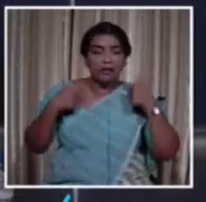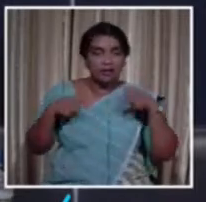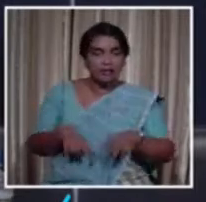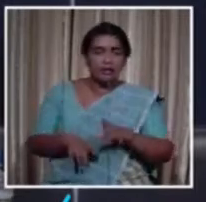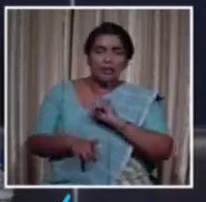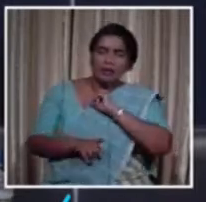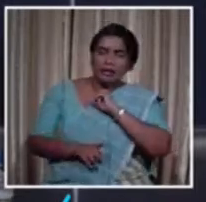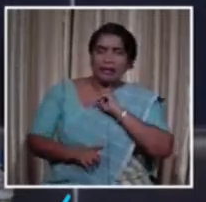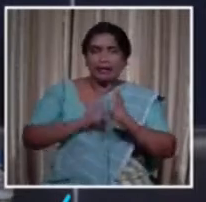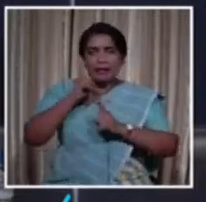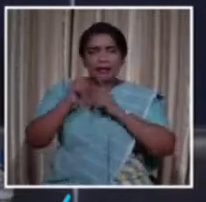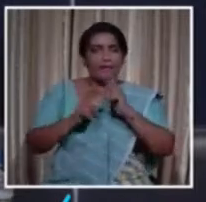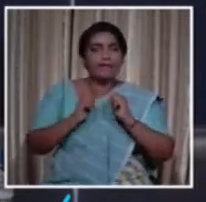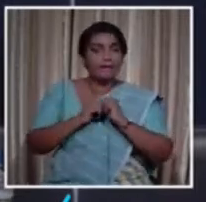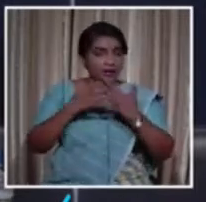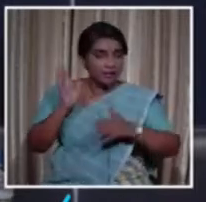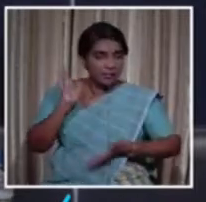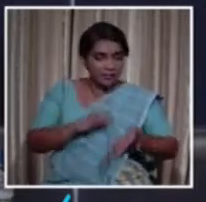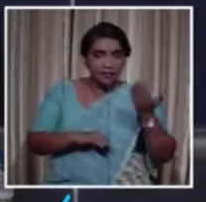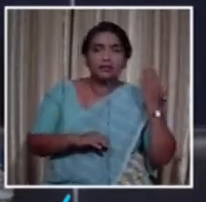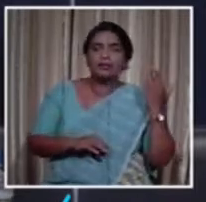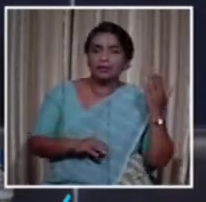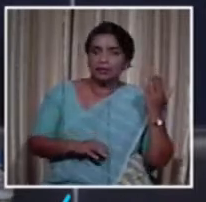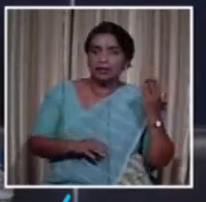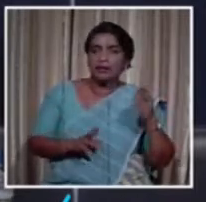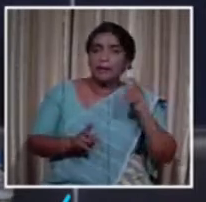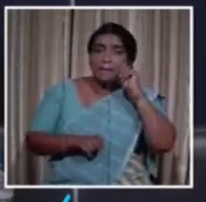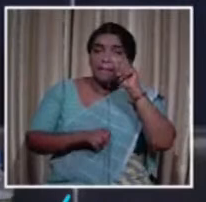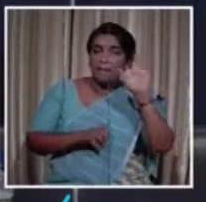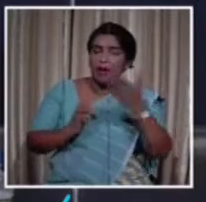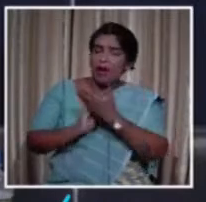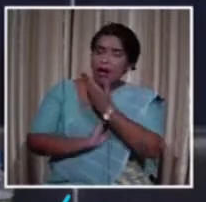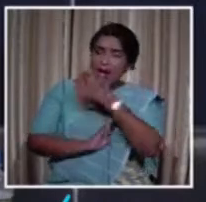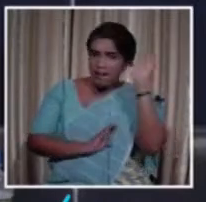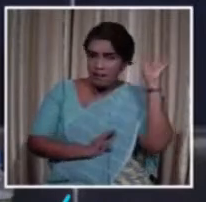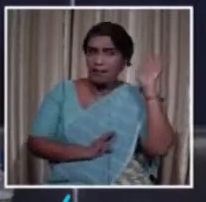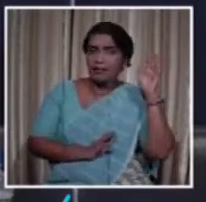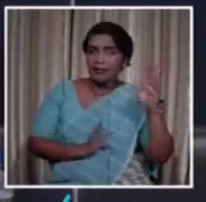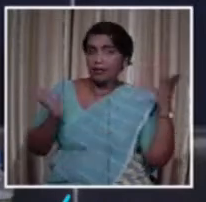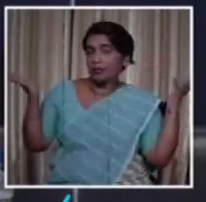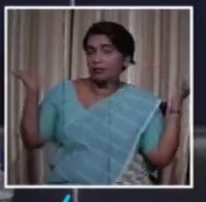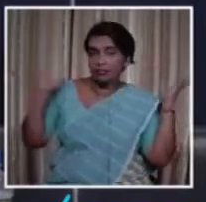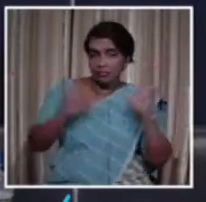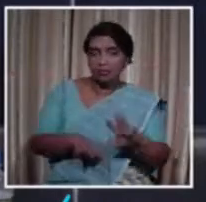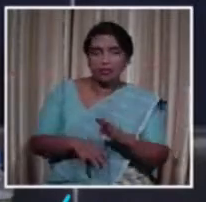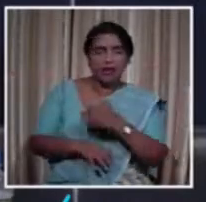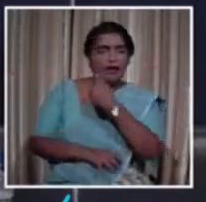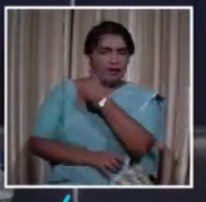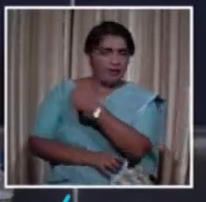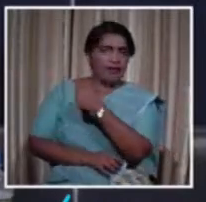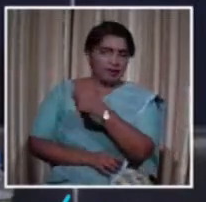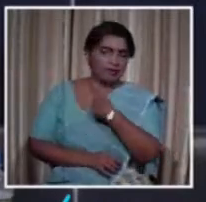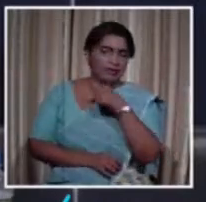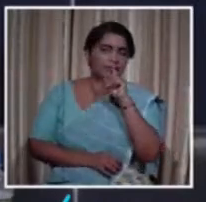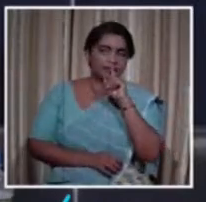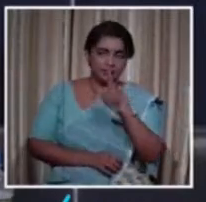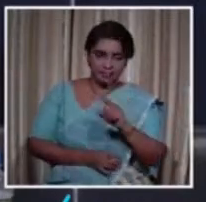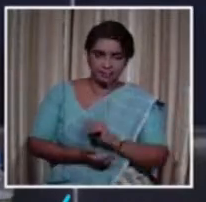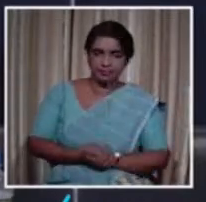කෑ ගහලා කතා කරලා යනවනම් මිනිස්සු අපිව පන්නලා මේක වටකරන එක සාධාරණයි කියලා මම මෙතන කියන්න